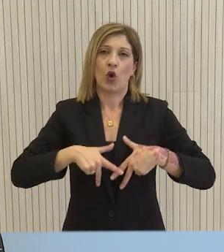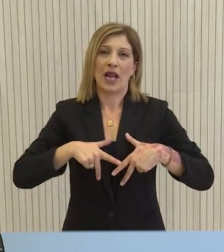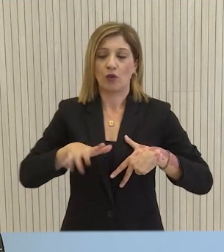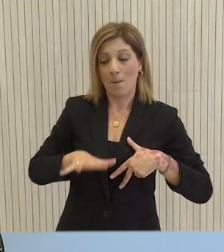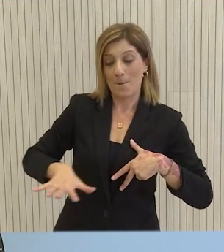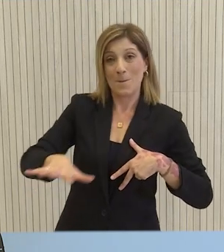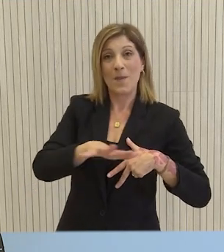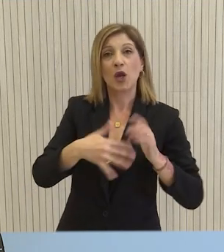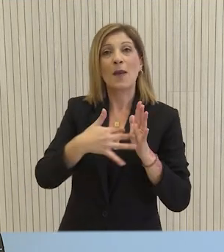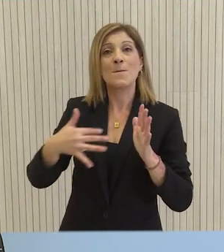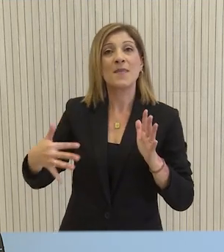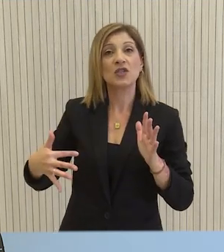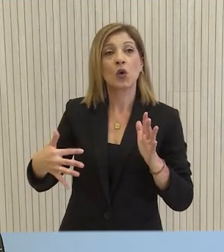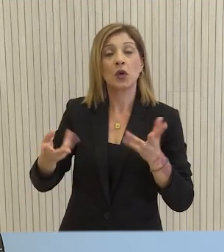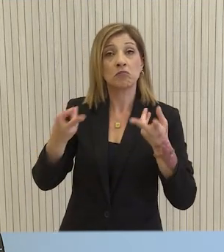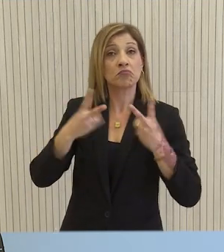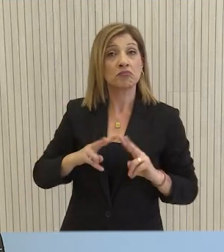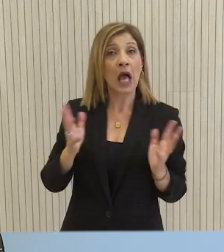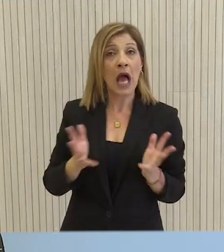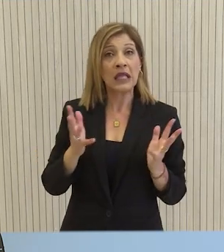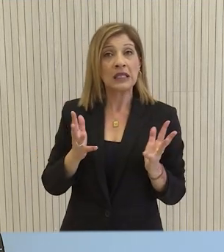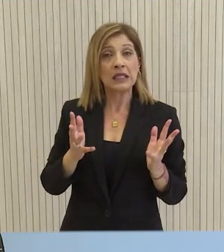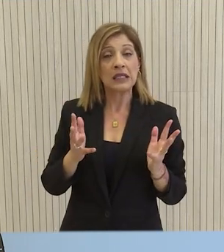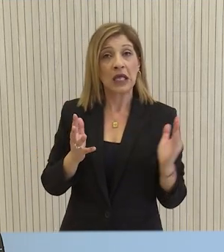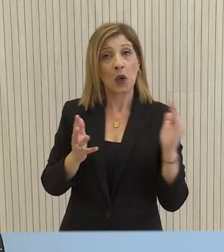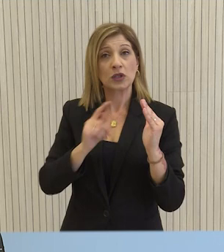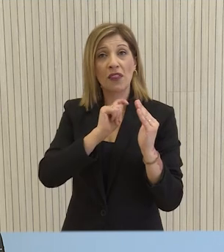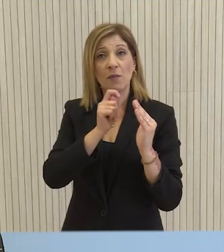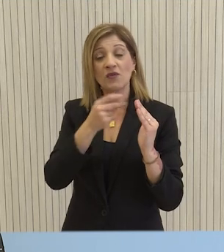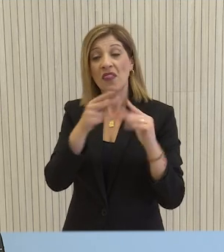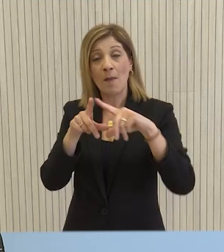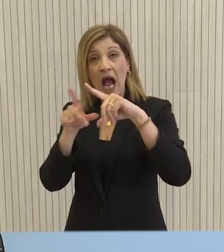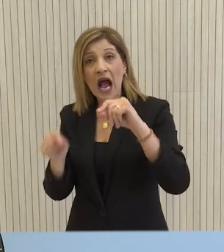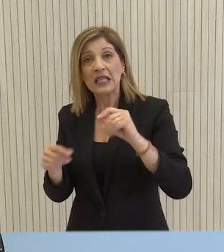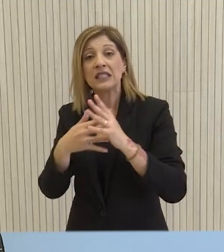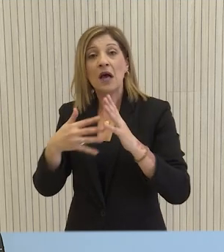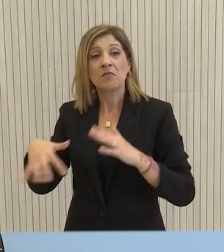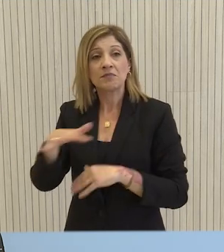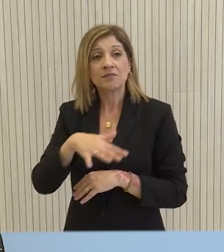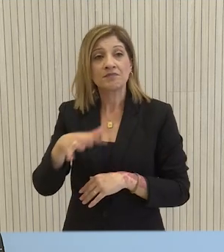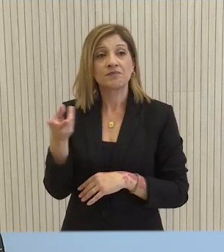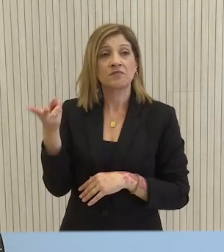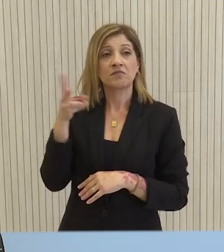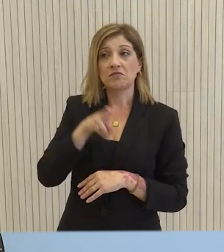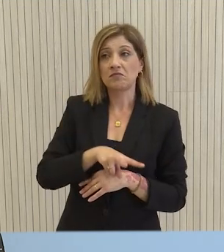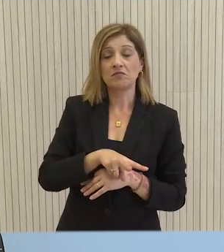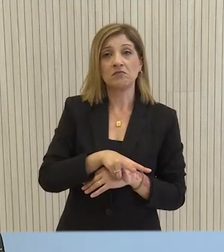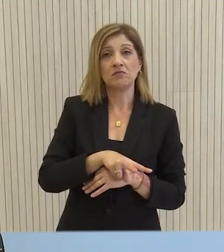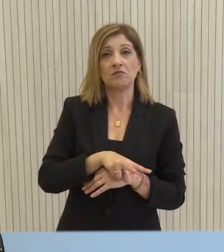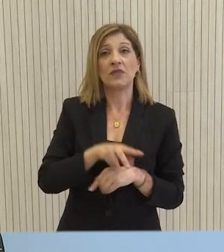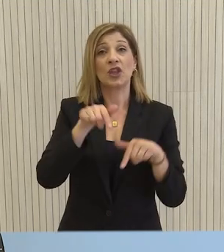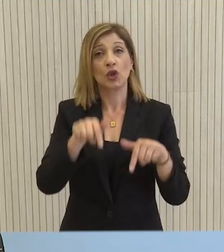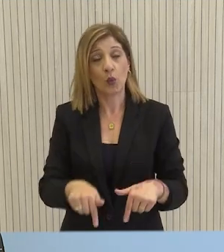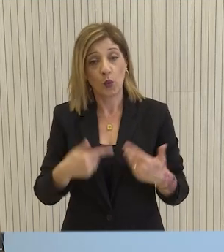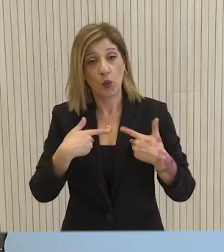ευρύτερη περιοχή της Μεσογείου. Υπάρχει κάτι χειροπιαστό για το θέμα της Γάζας και το μεσανατολικό? Αυτή τη στιγμή